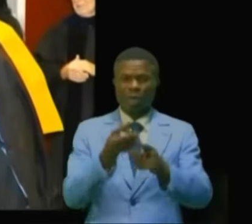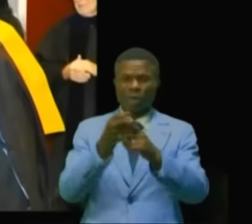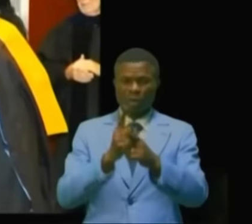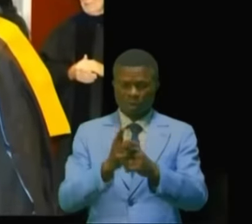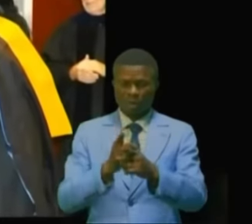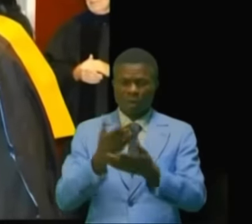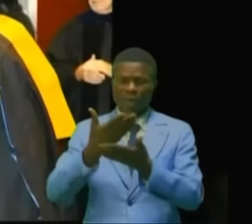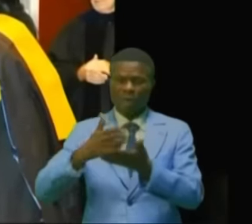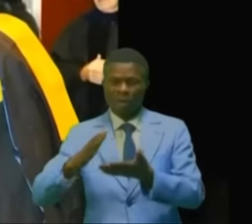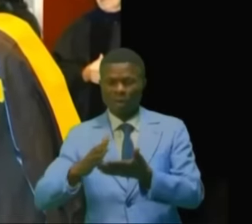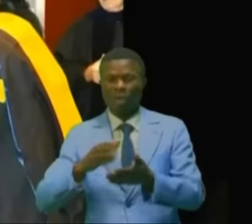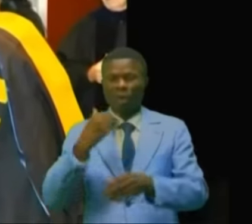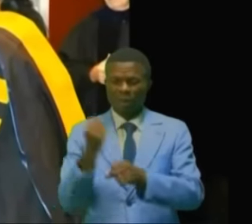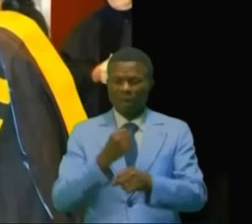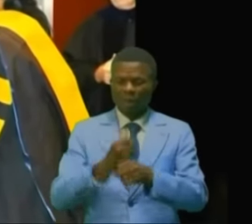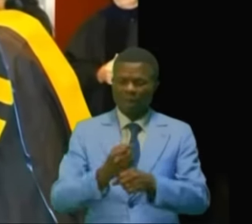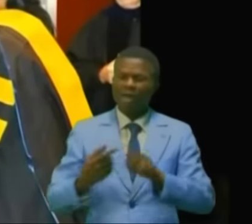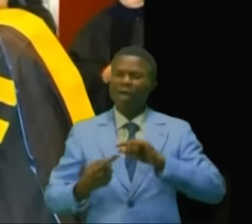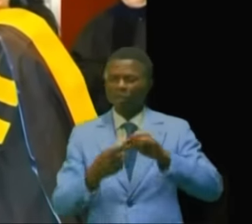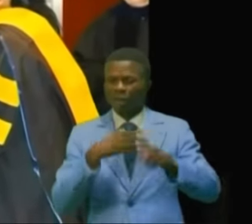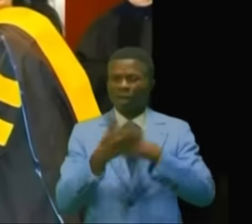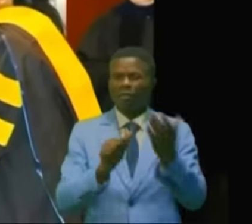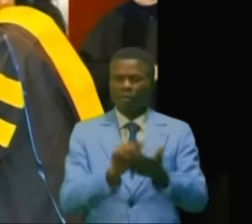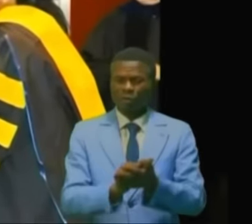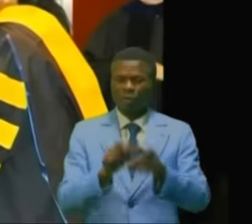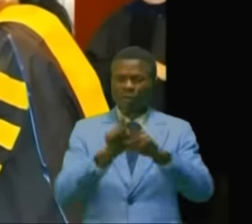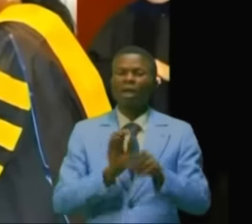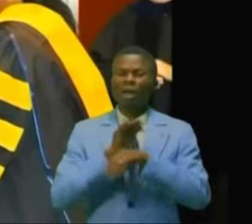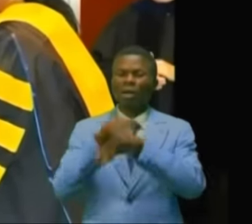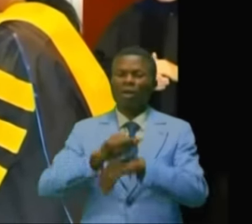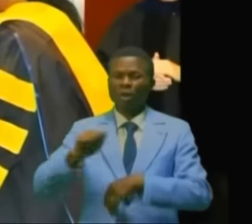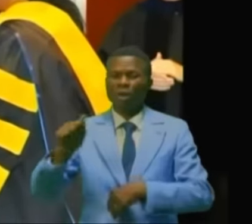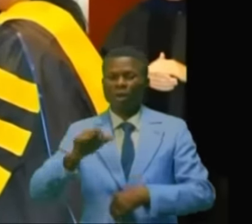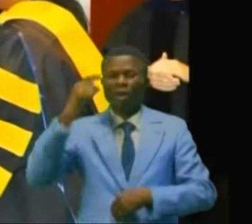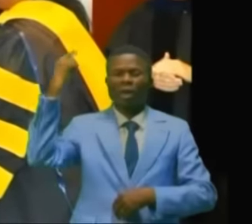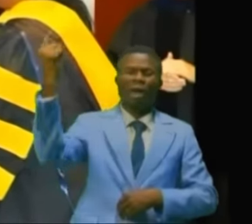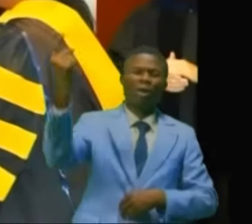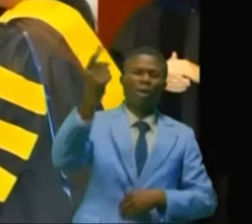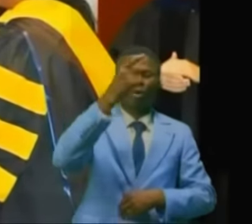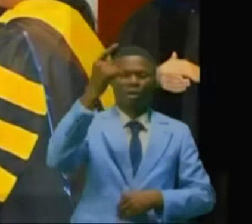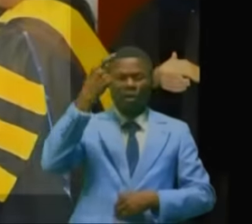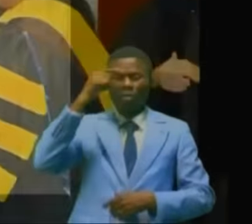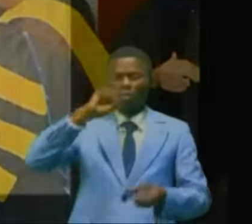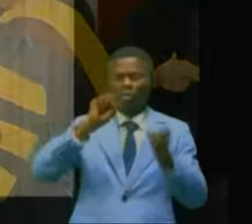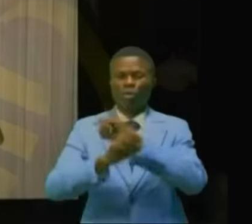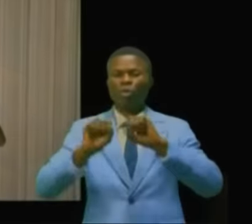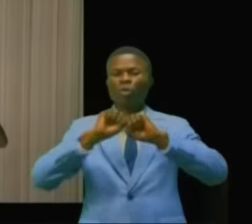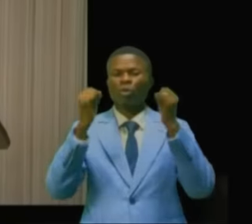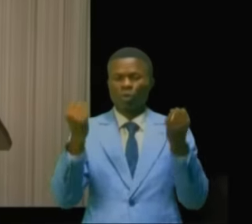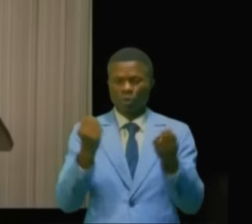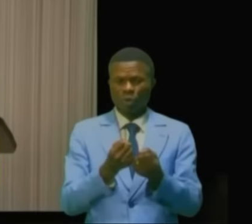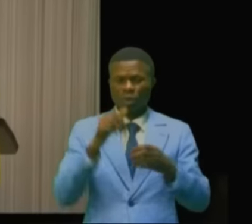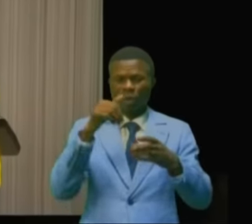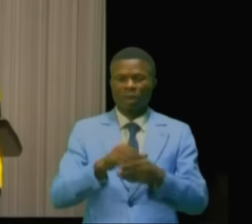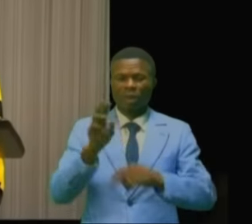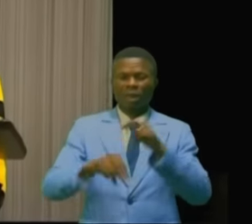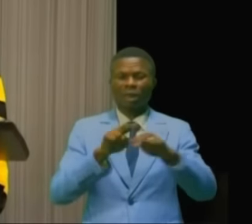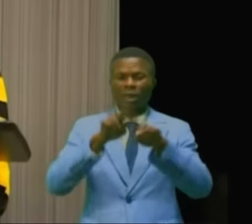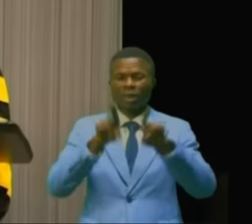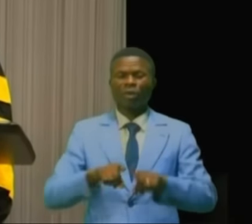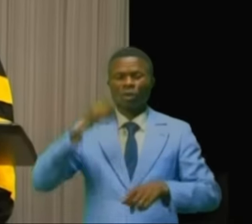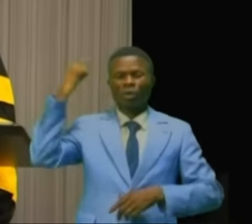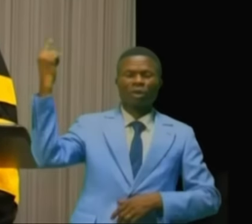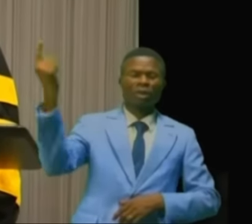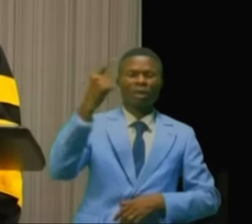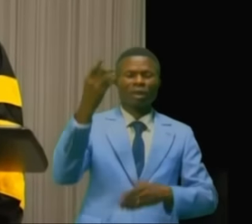partie à ses réalisations exceptionnelles et à sa contribution à l'humanité et au changement social tant au niveau national